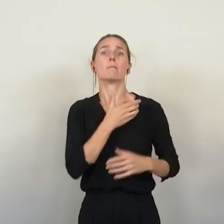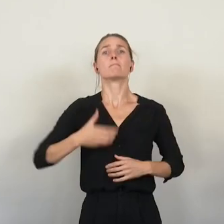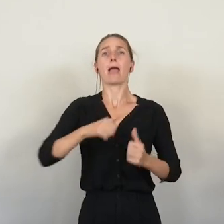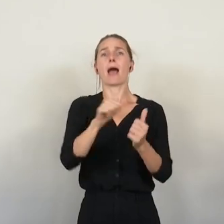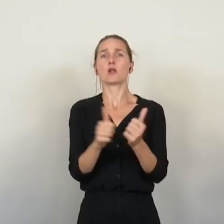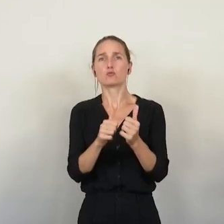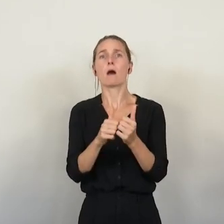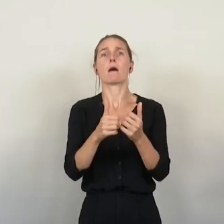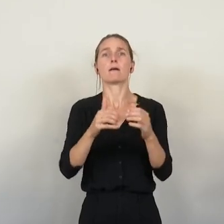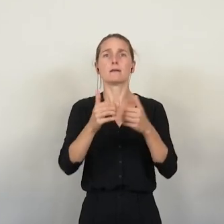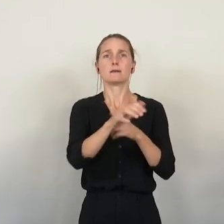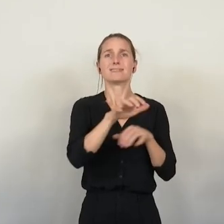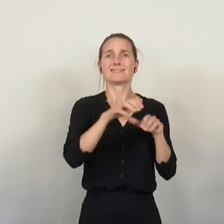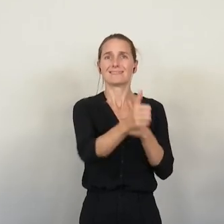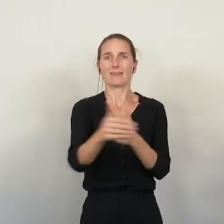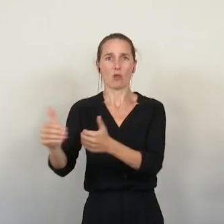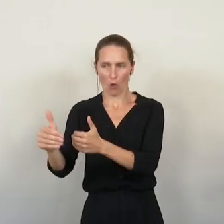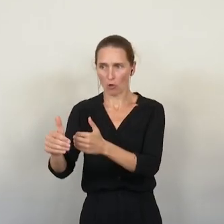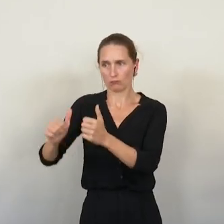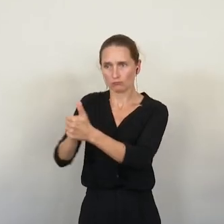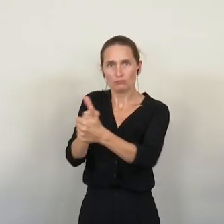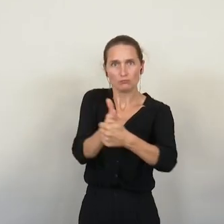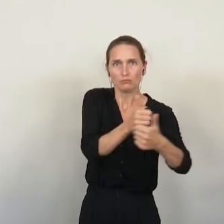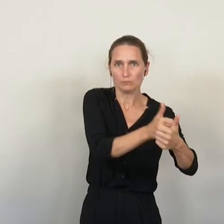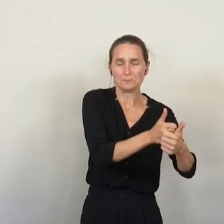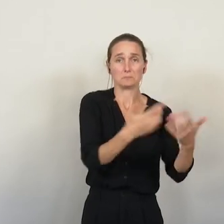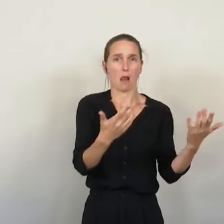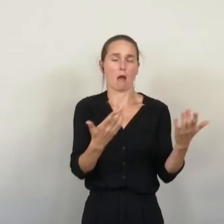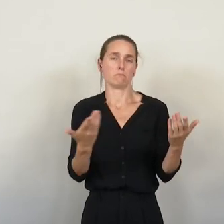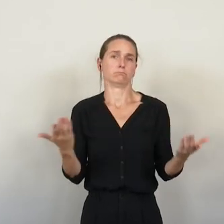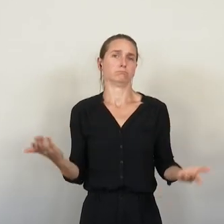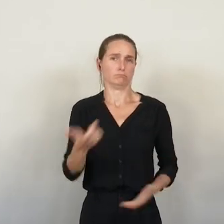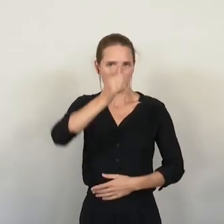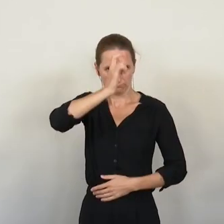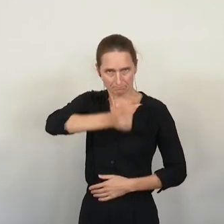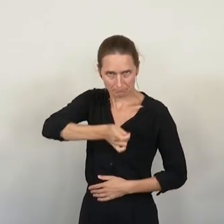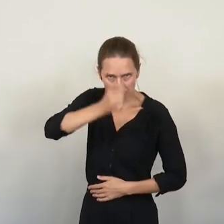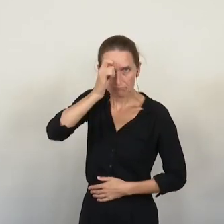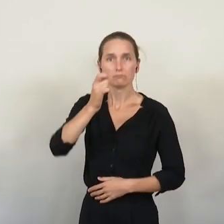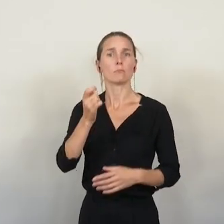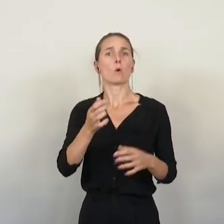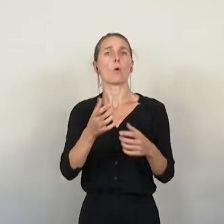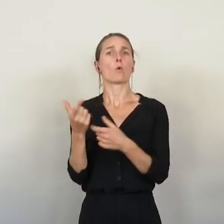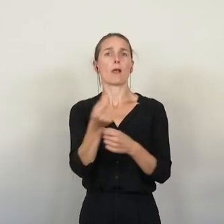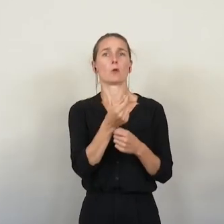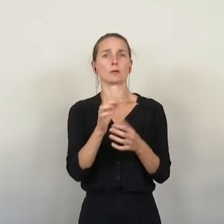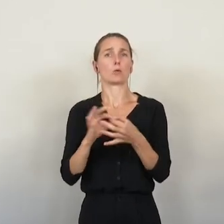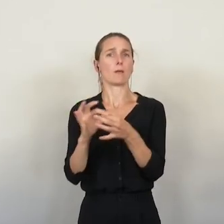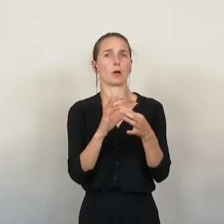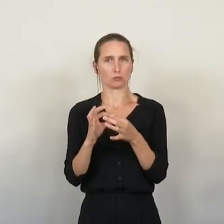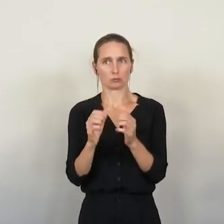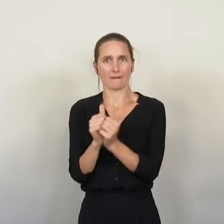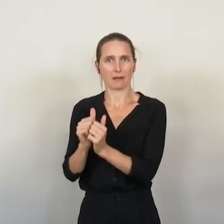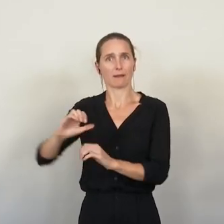et ne peut que souligner ici la parfaite collaboration avec la cave de l'iser y compris en associant justement les habitants et les